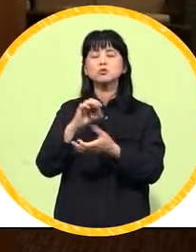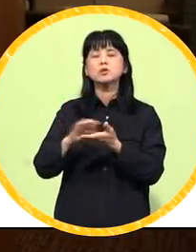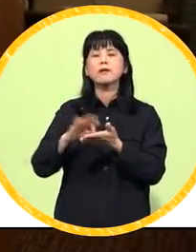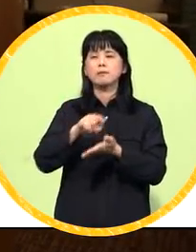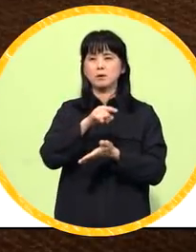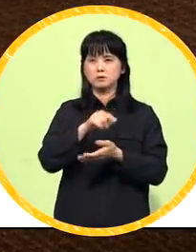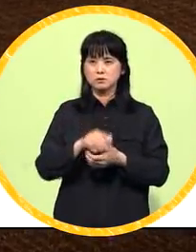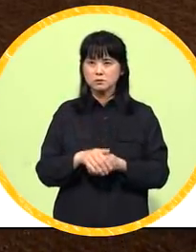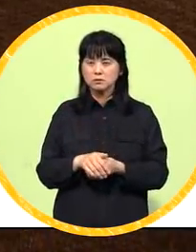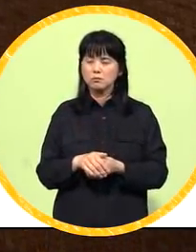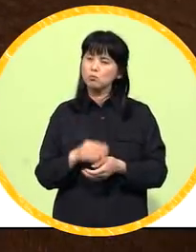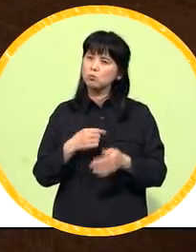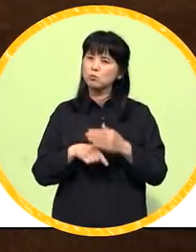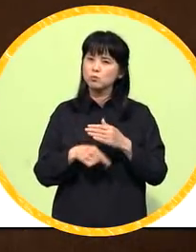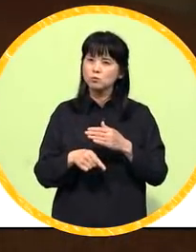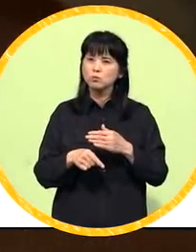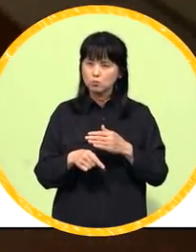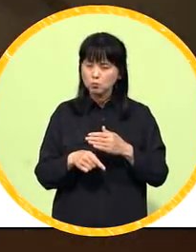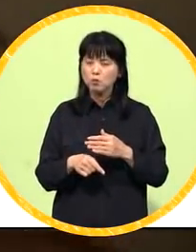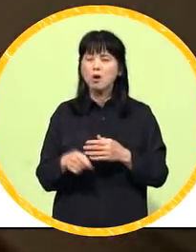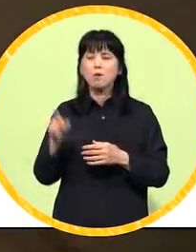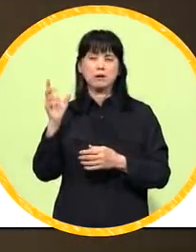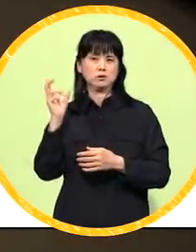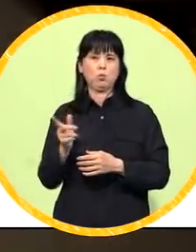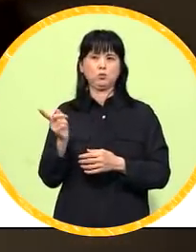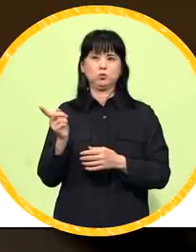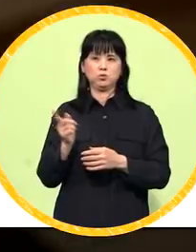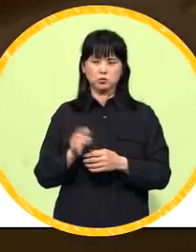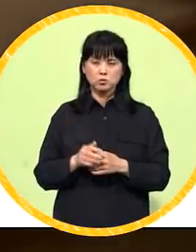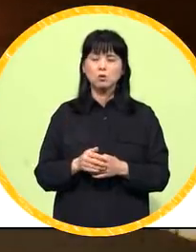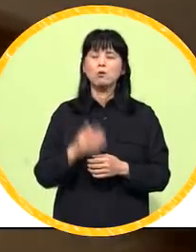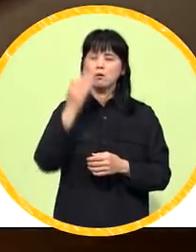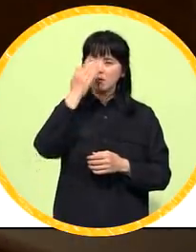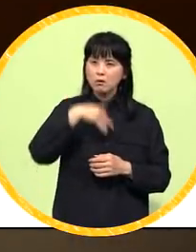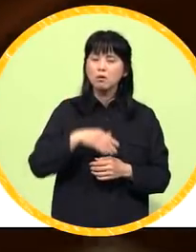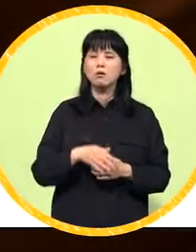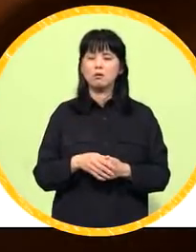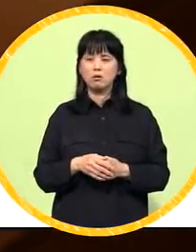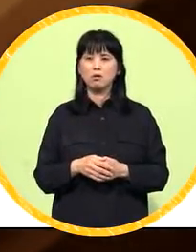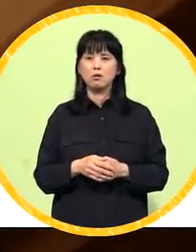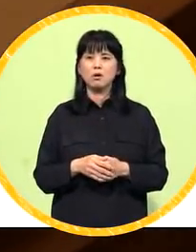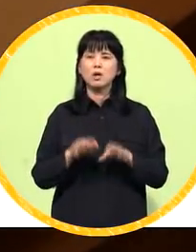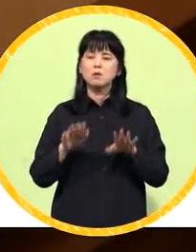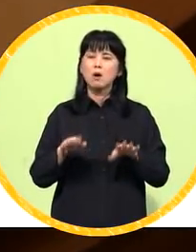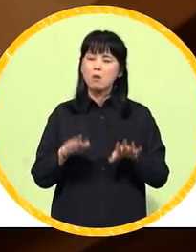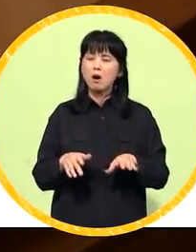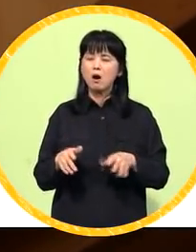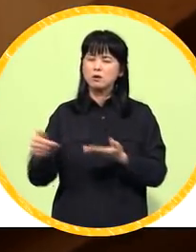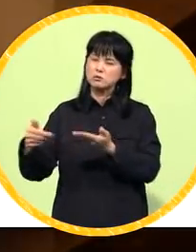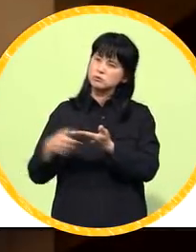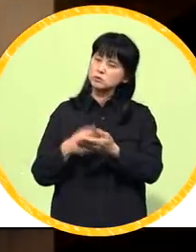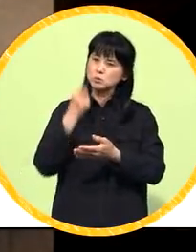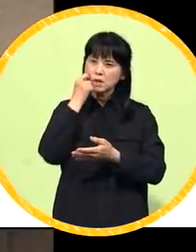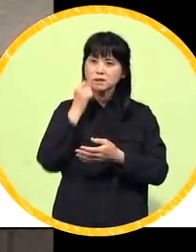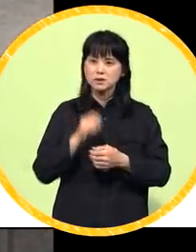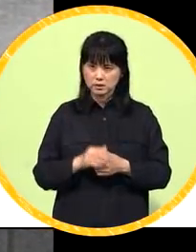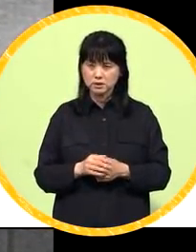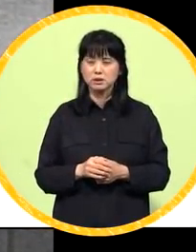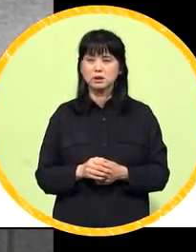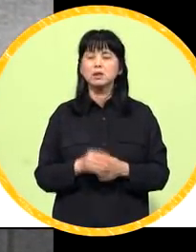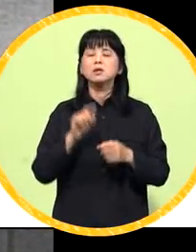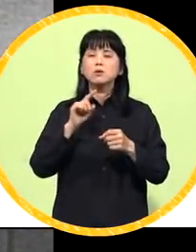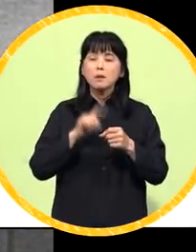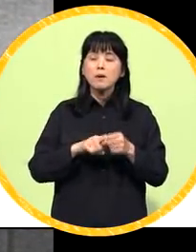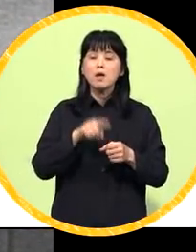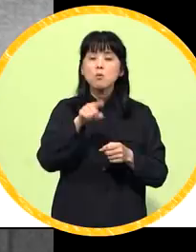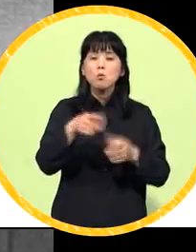んなぜでも台湾裁判するには丈夫なんですさあナンデスで今ではなかなかいう人ができないと言われておりますの